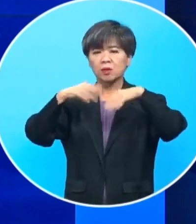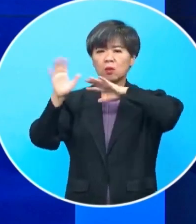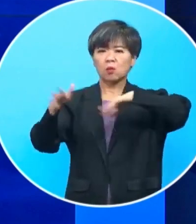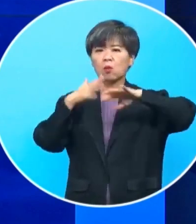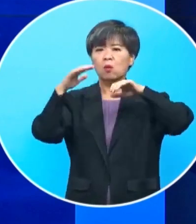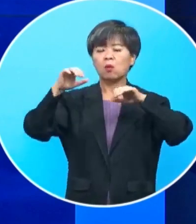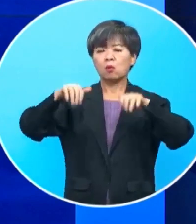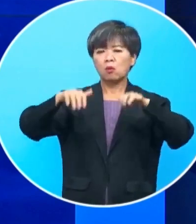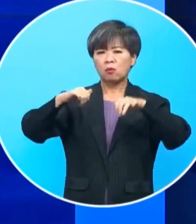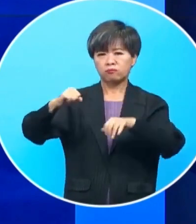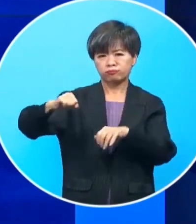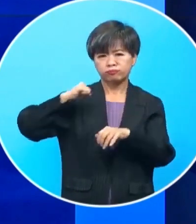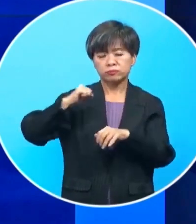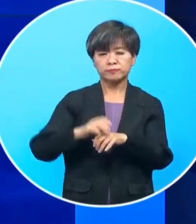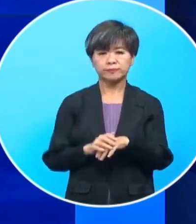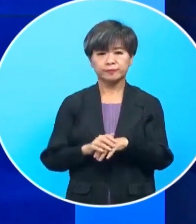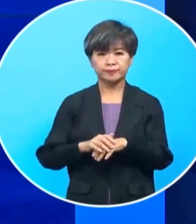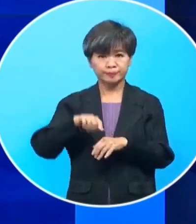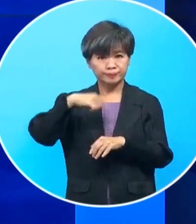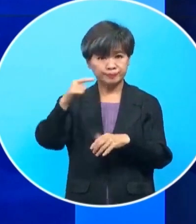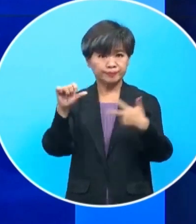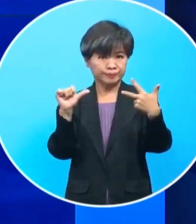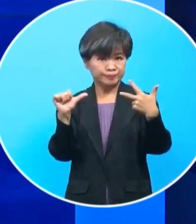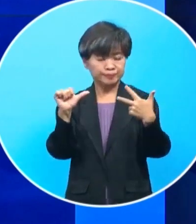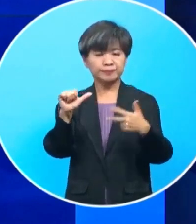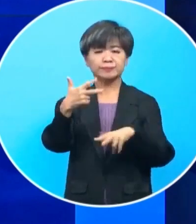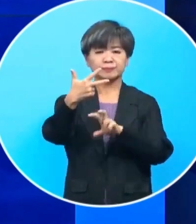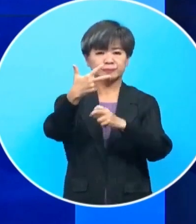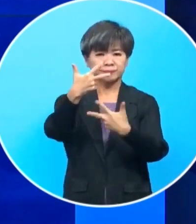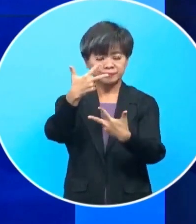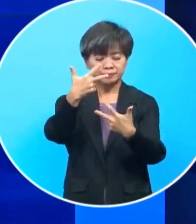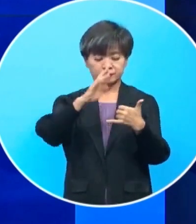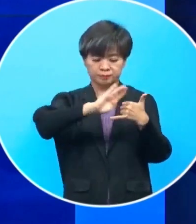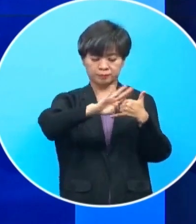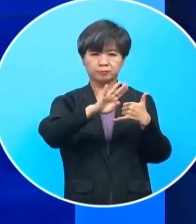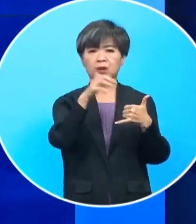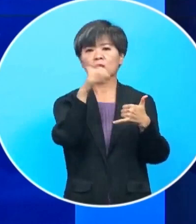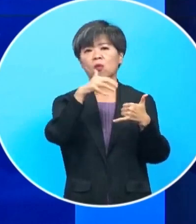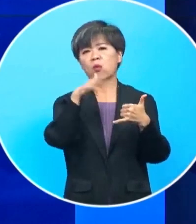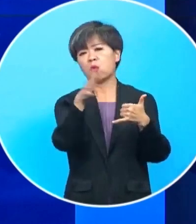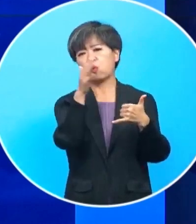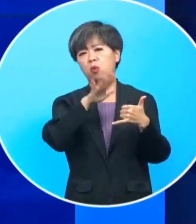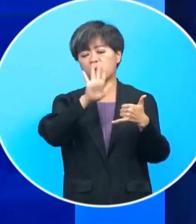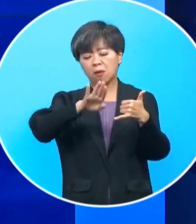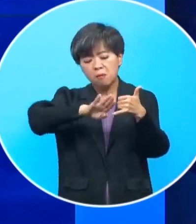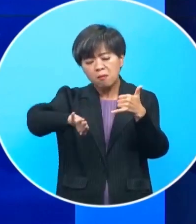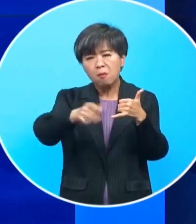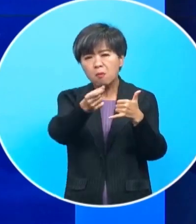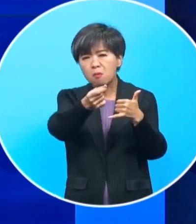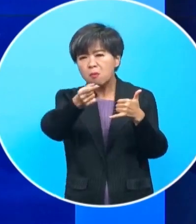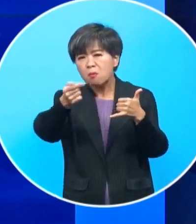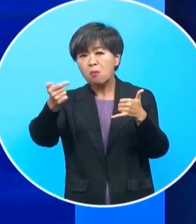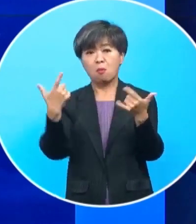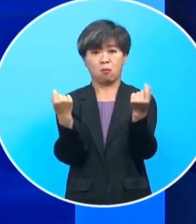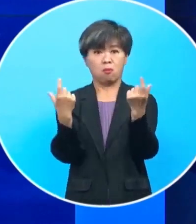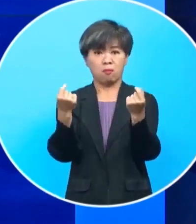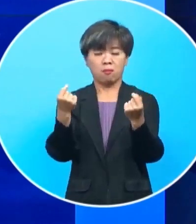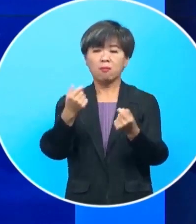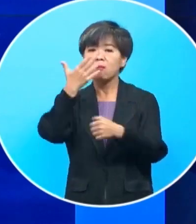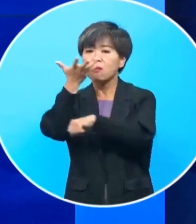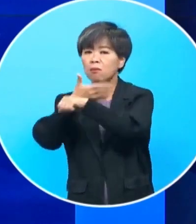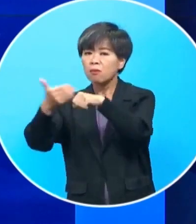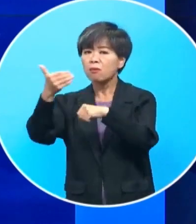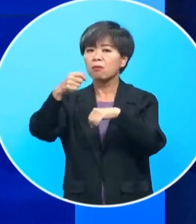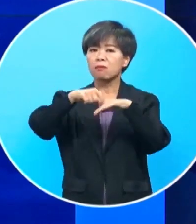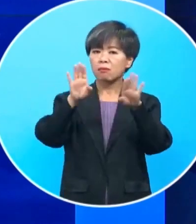强，再来27号的时候，除了东半部的风雨持续之外，南部的风雨也会起来，还有澎湖跟金门可能